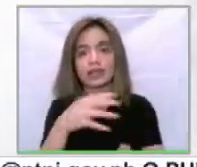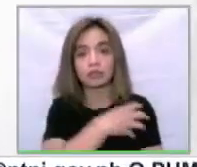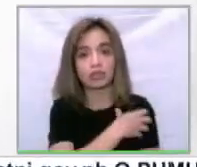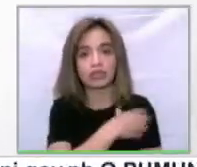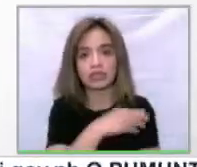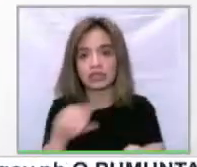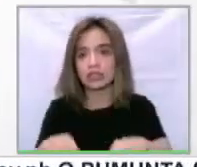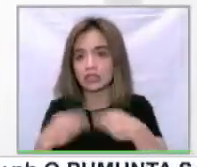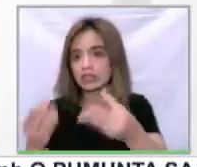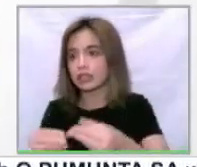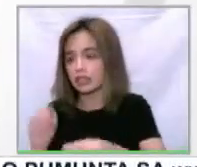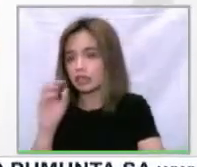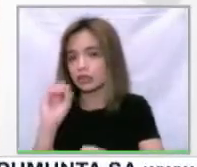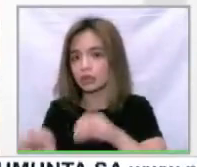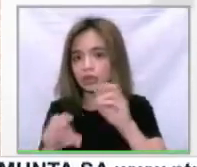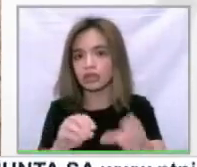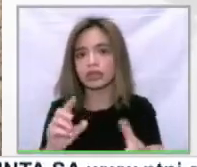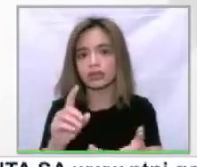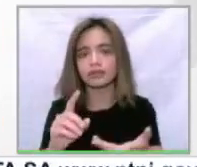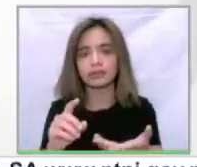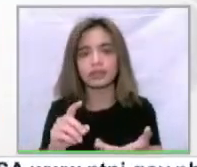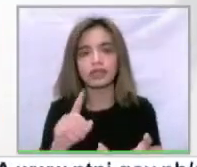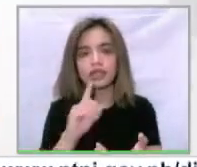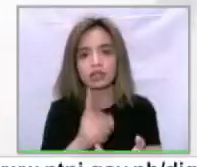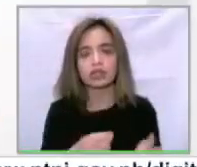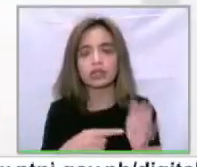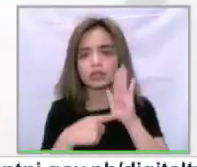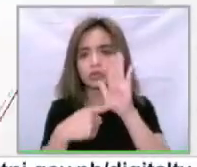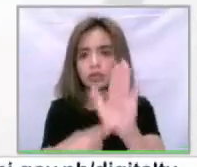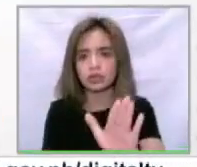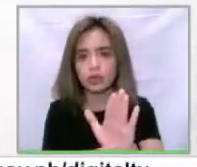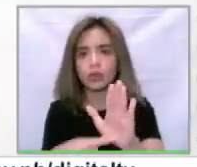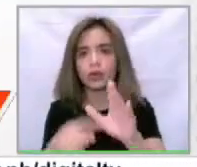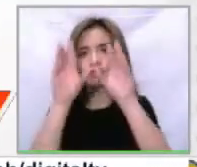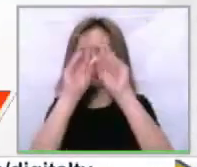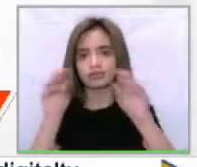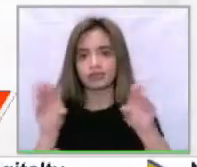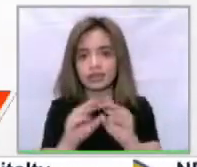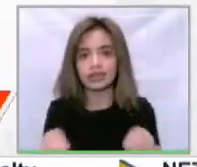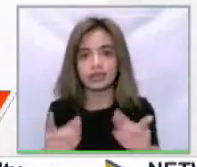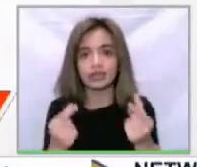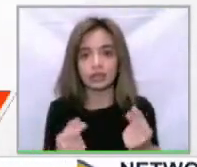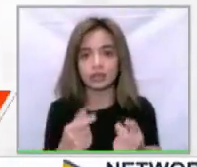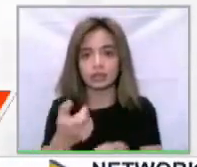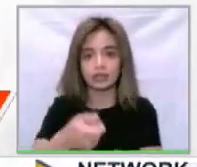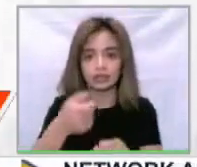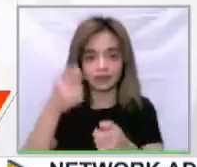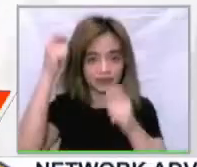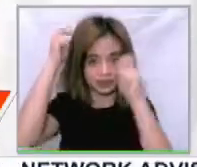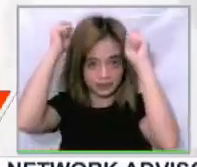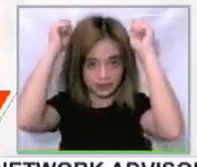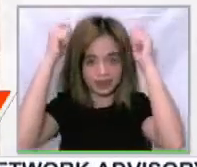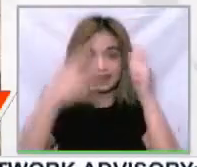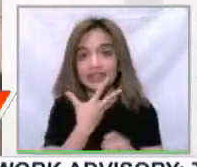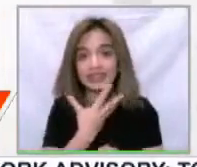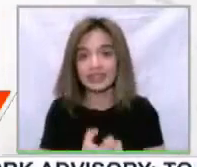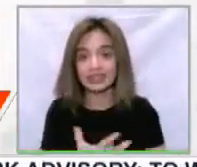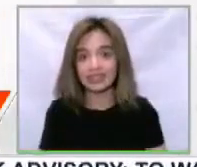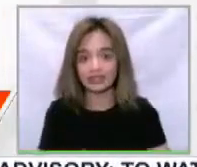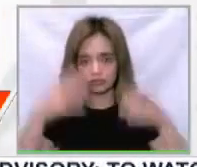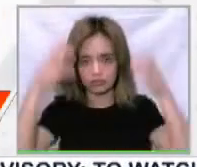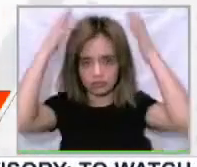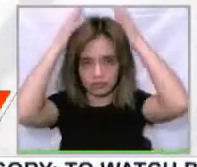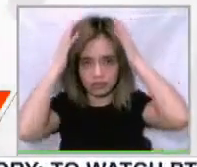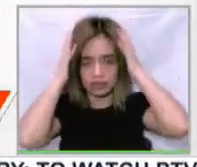lakal ng lokal na pulisya. At upang ipakita ang diwa ng Pasko, nagsuot ng cap ni Santa Claus sa mga miyembro ng Marikina Police